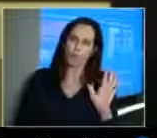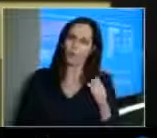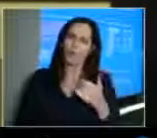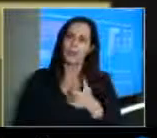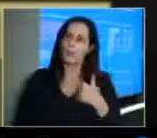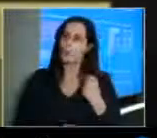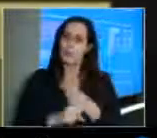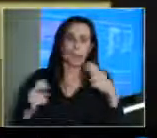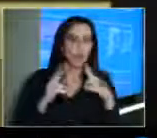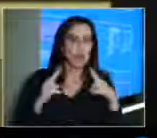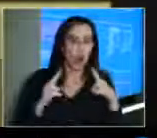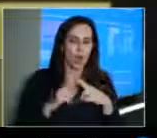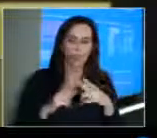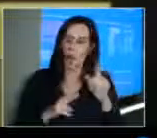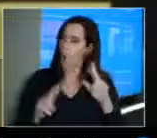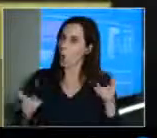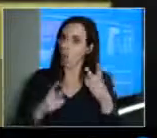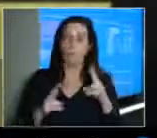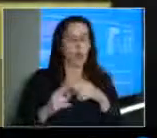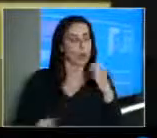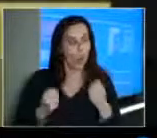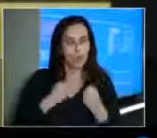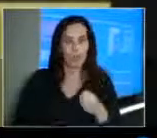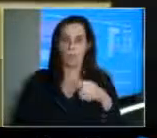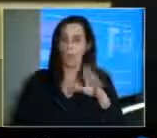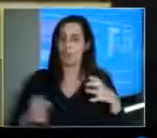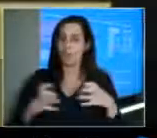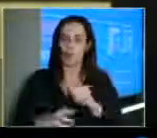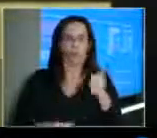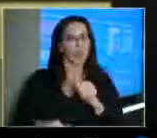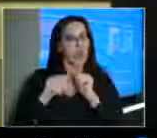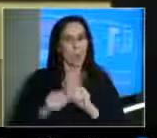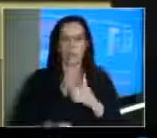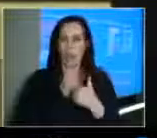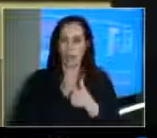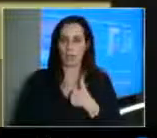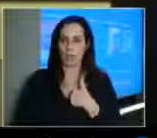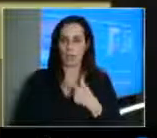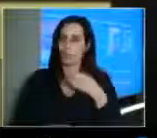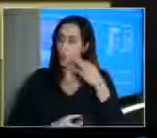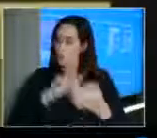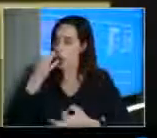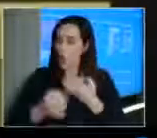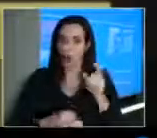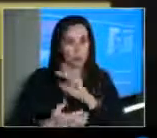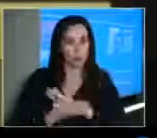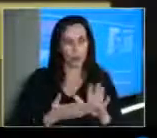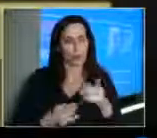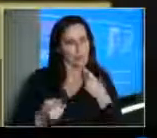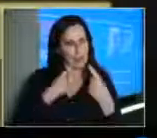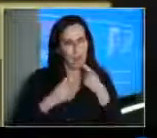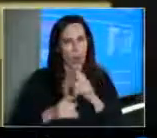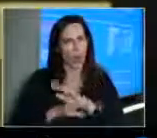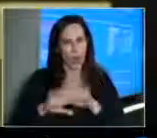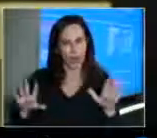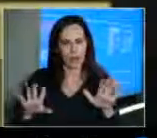ואנחנו מקיימים פגישות שהן לא קלות, הן קשות, גם עם המפלגות הכי תומכות, אנחנו מציבים שאלות מורכבות, ומדברים לא